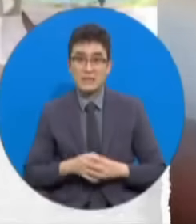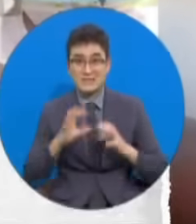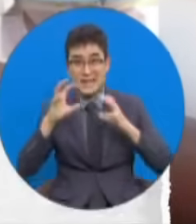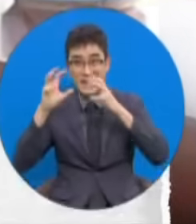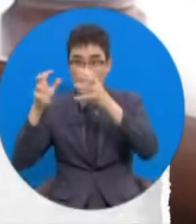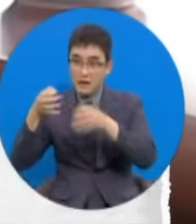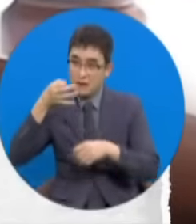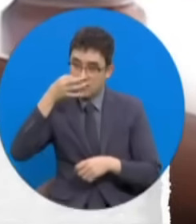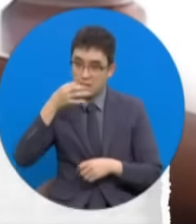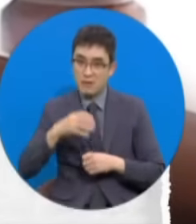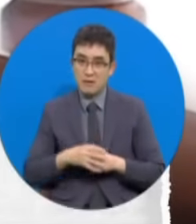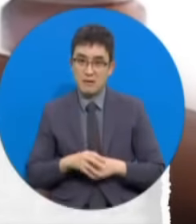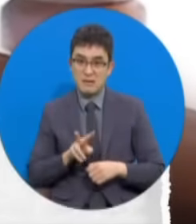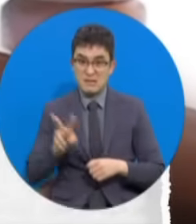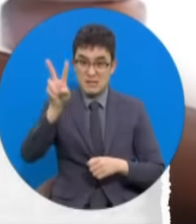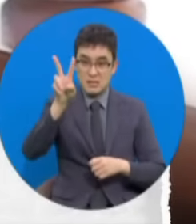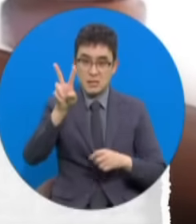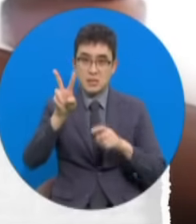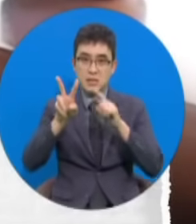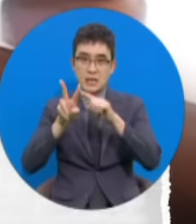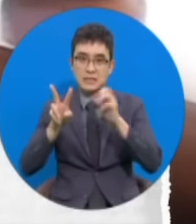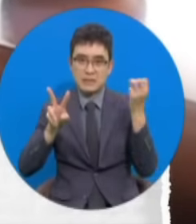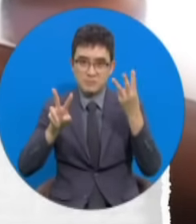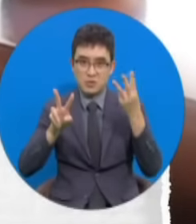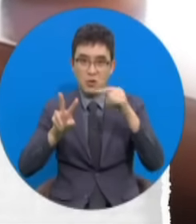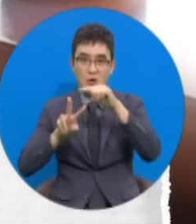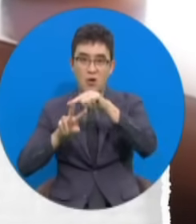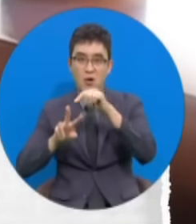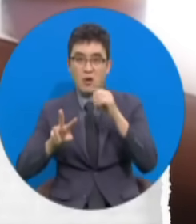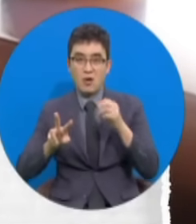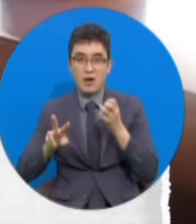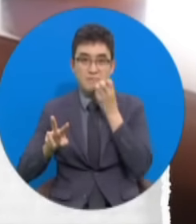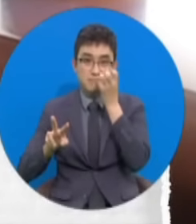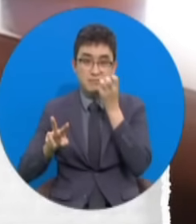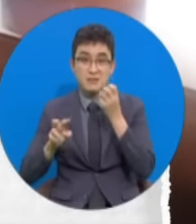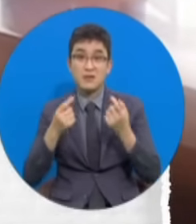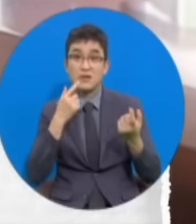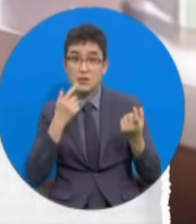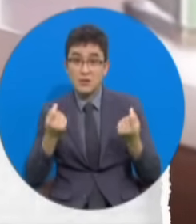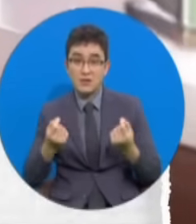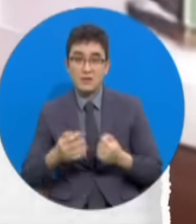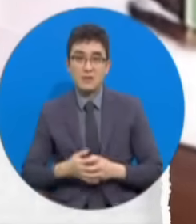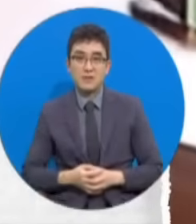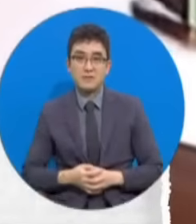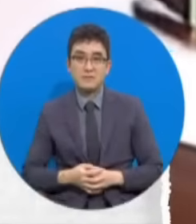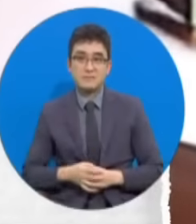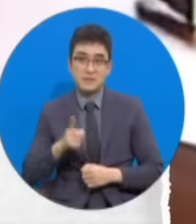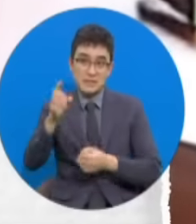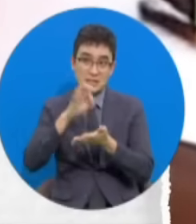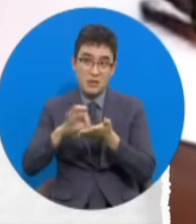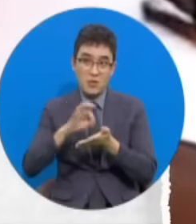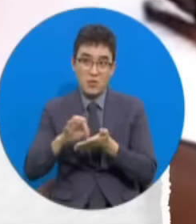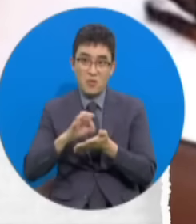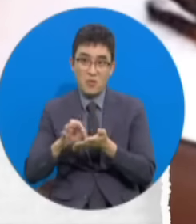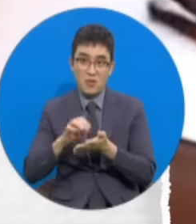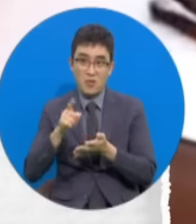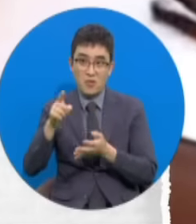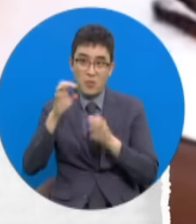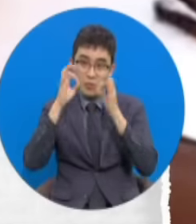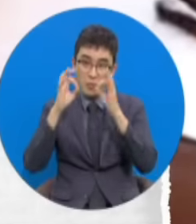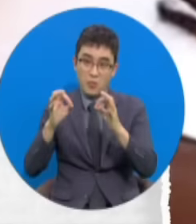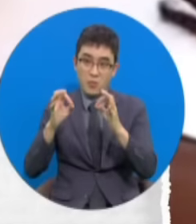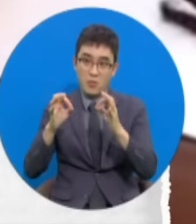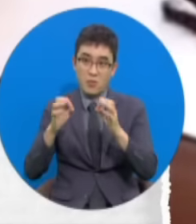아니면 삼성폰 아닙니까? 삼성폰이 되지 말라는 법도 없고 또 저 사람들이 사용하는 보는